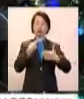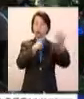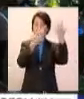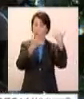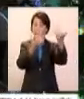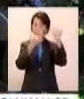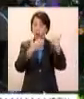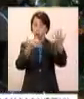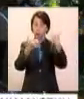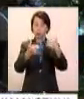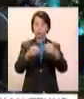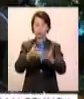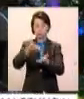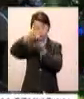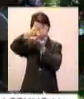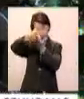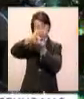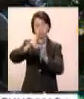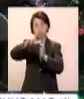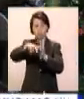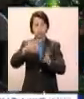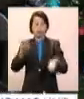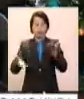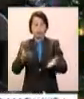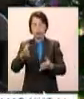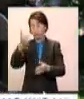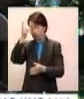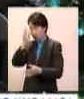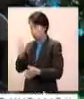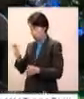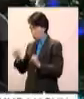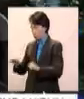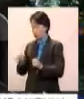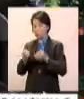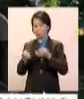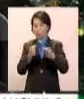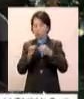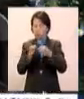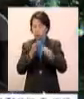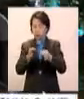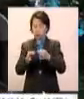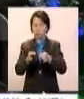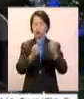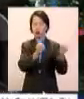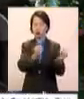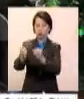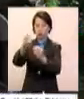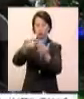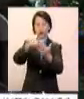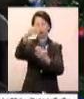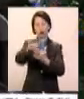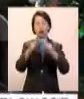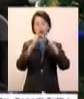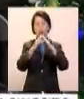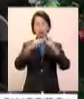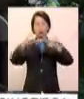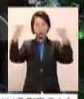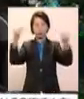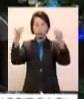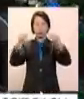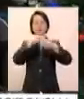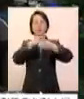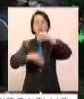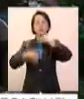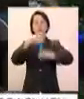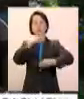juga semasa secara langsung seketika nanti. Mungkin Datuk boleh kongsikan sedikitlah perjalanan atau cara ataupun Majlis Rumah Terbuka Malaysia MRTM Christmas